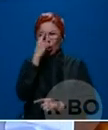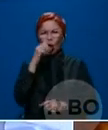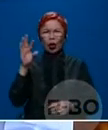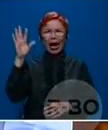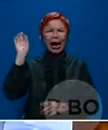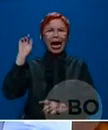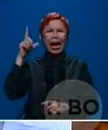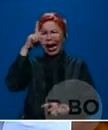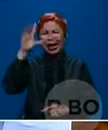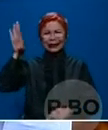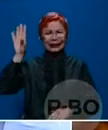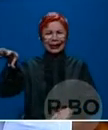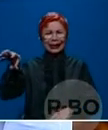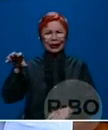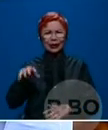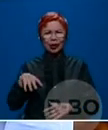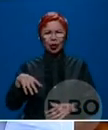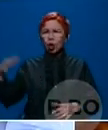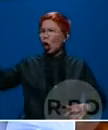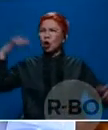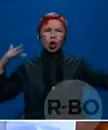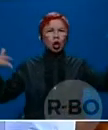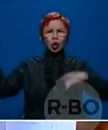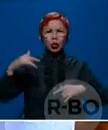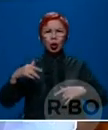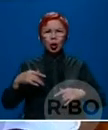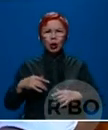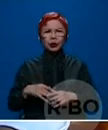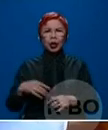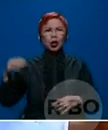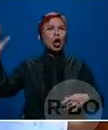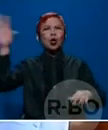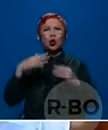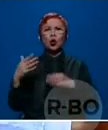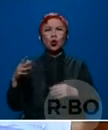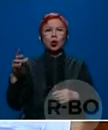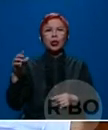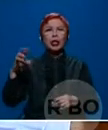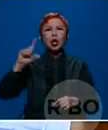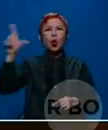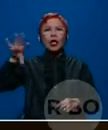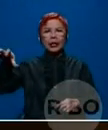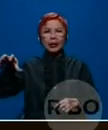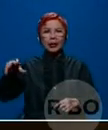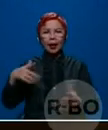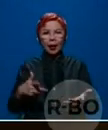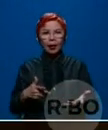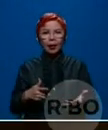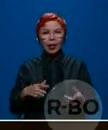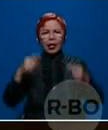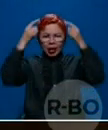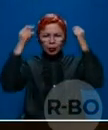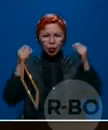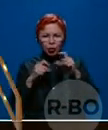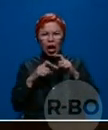begitu banyak Jakarta sering datang bukan hanya di luar kota Jakarta tapi tim orang asing Ibu Silvi berada di birokrasi Ibu Silvi seharusnya